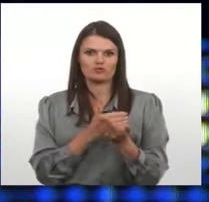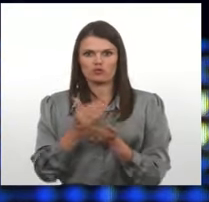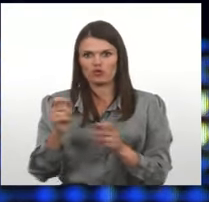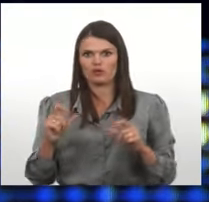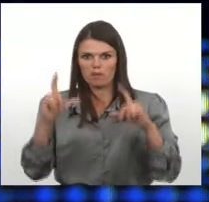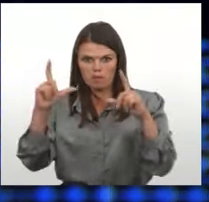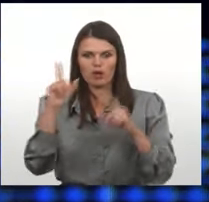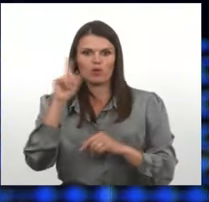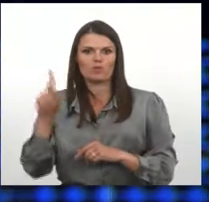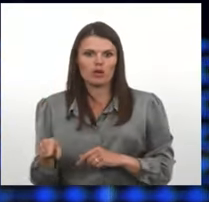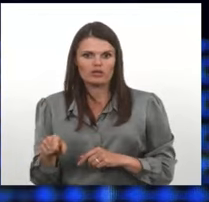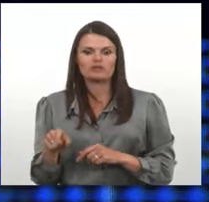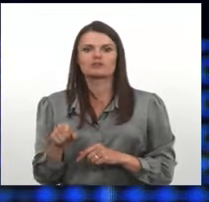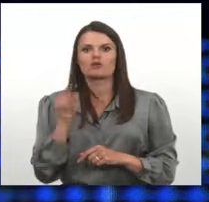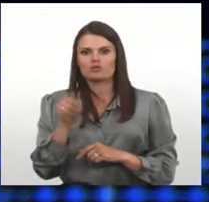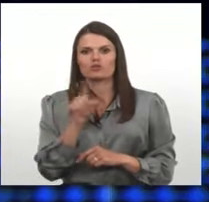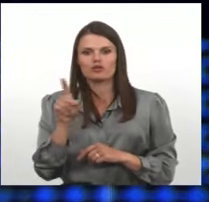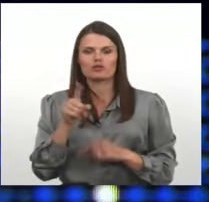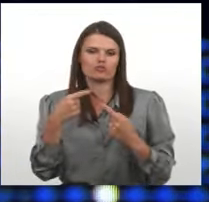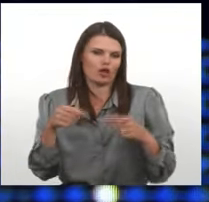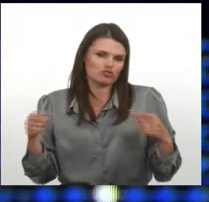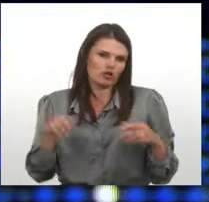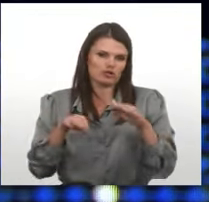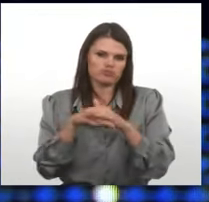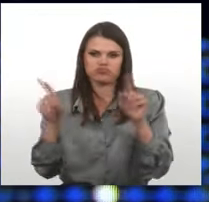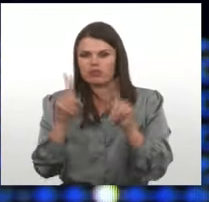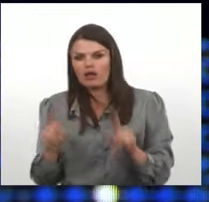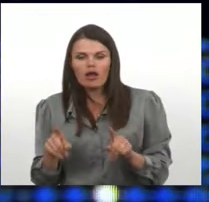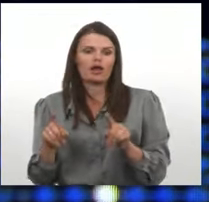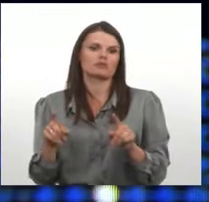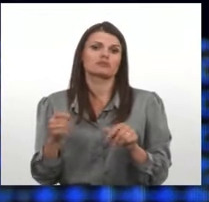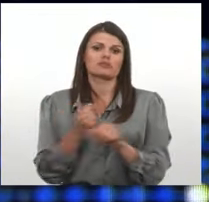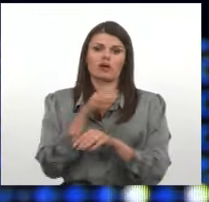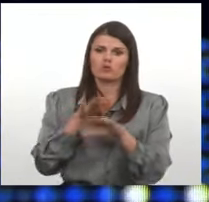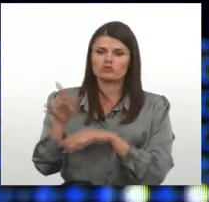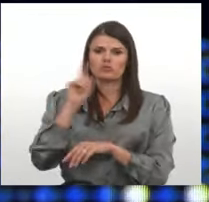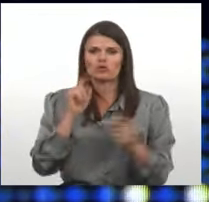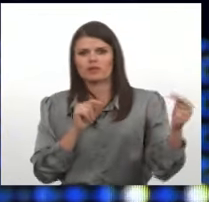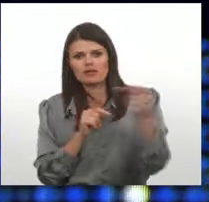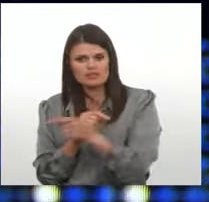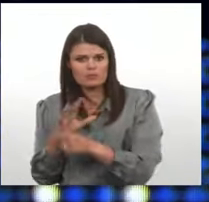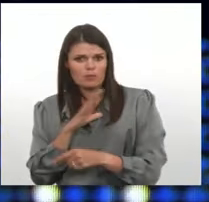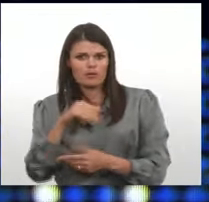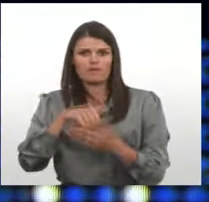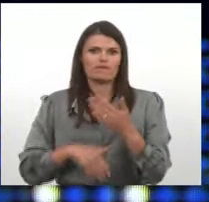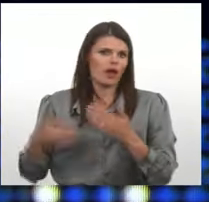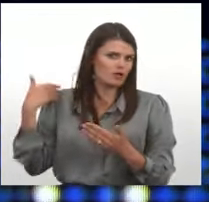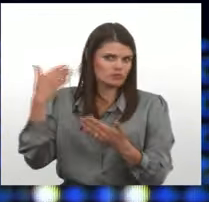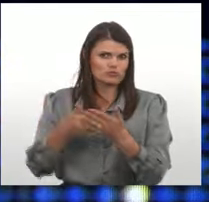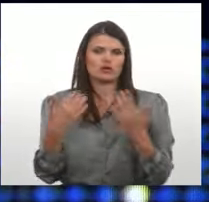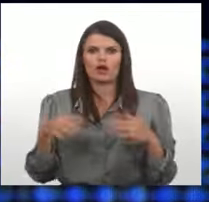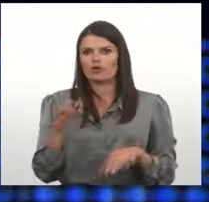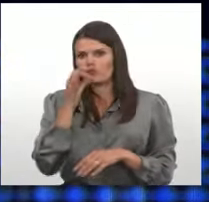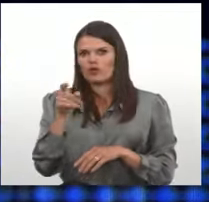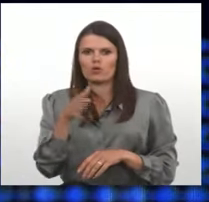palmetas. Protams, tur ir dažādi aspekti, jā, protams, tur bija arī uzbrukums Izraēlai un vēsturiski, kā es teicu,